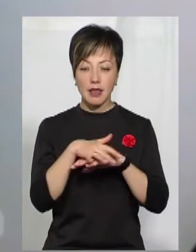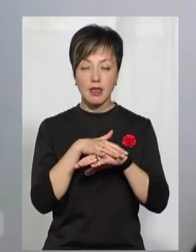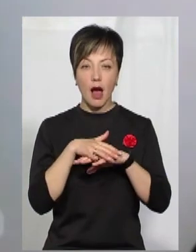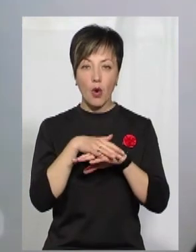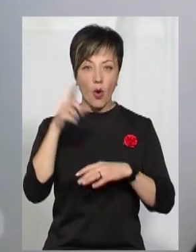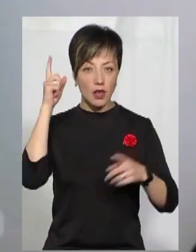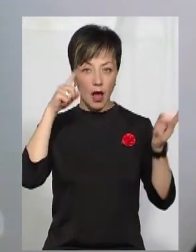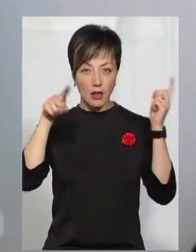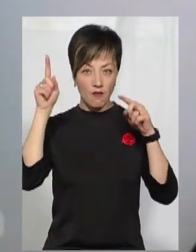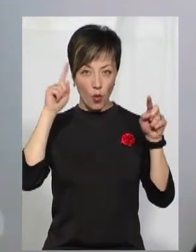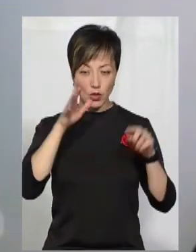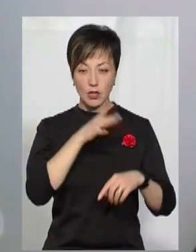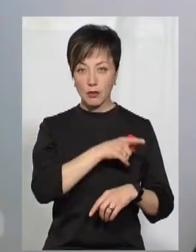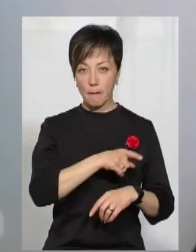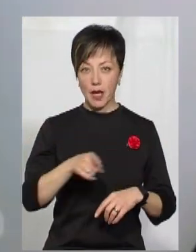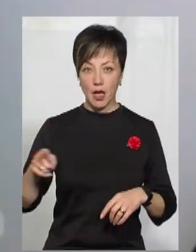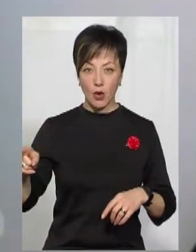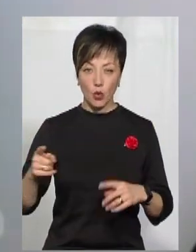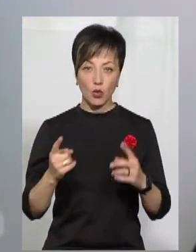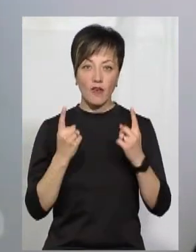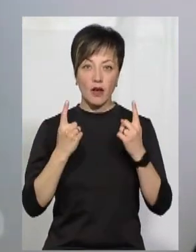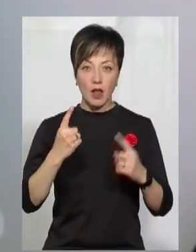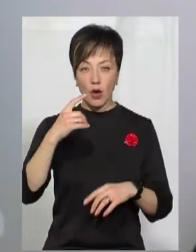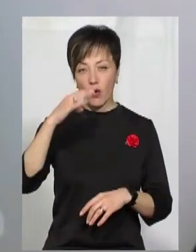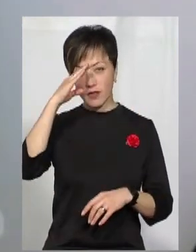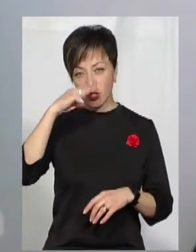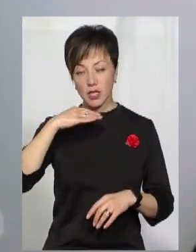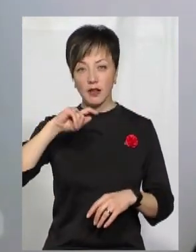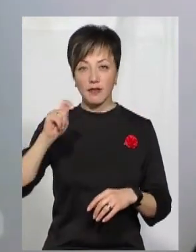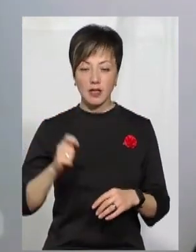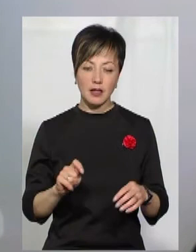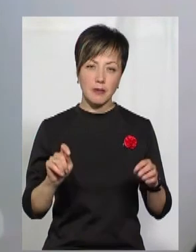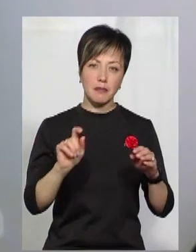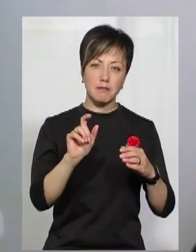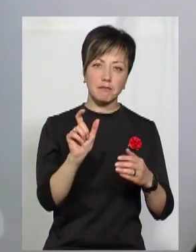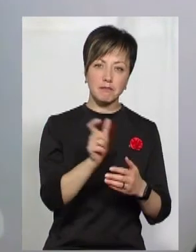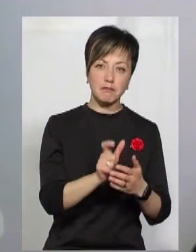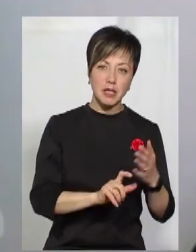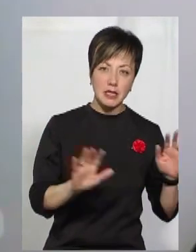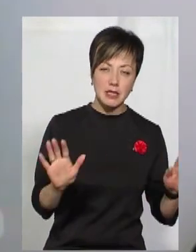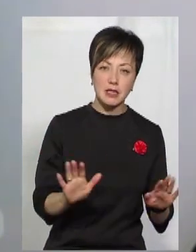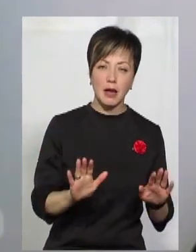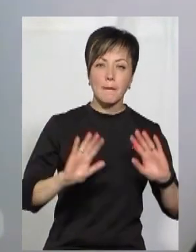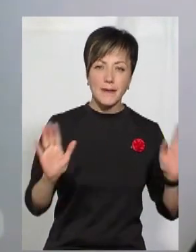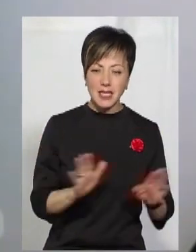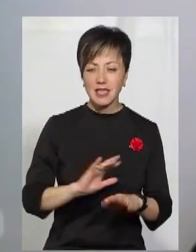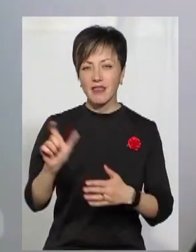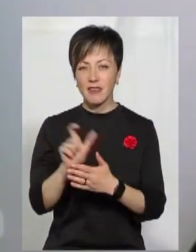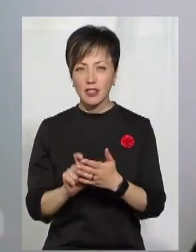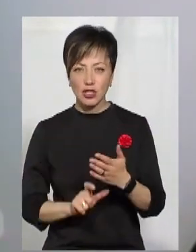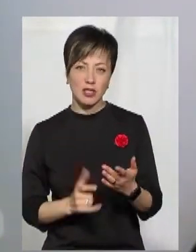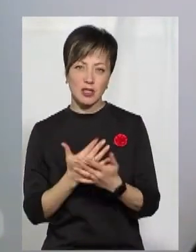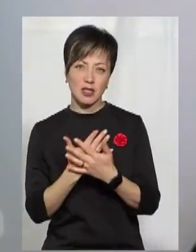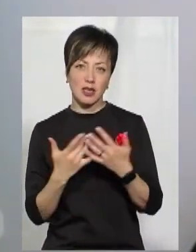періоду Великої Вітчизняної війни. Тут зібрані в основному і пісні, так би мовити, вірші, навіть були і